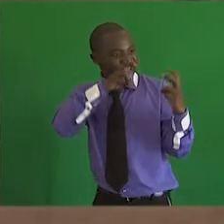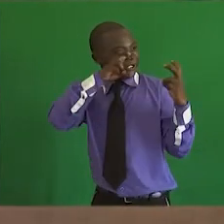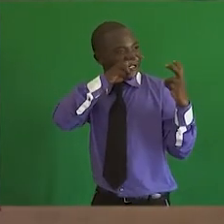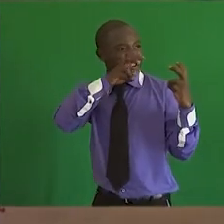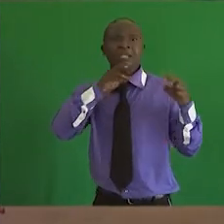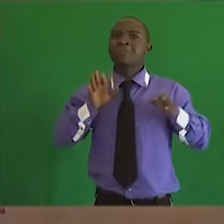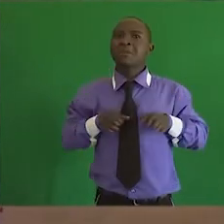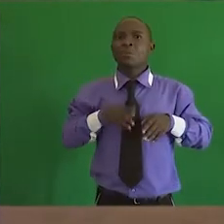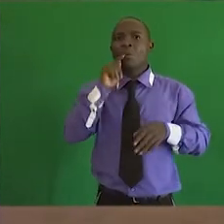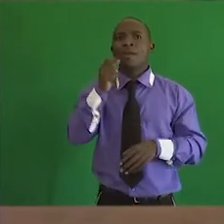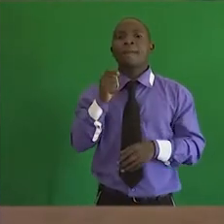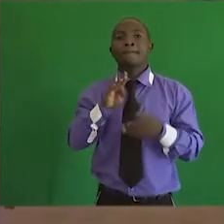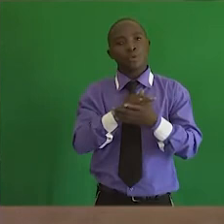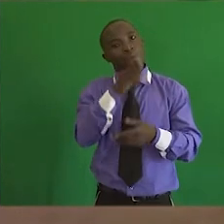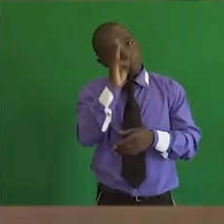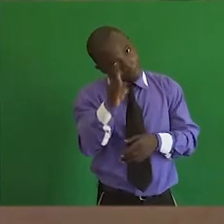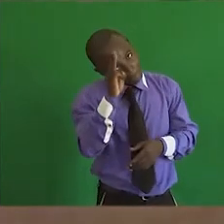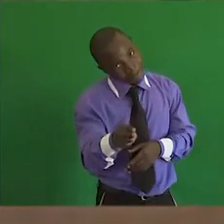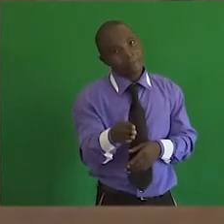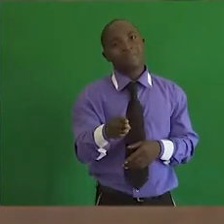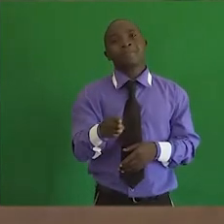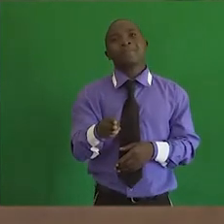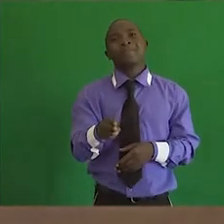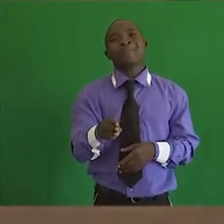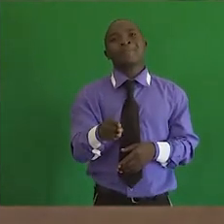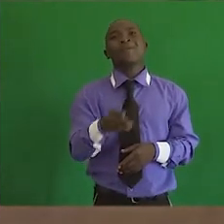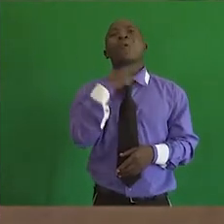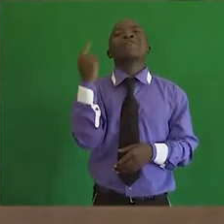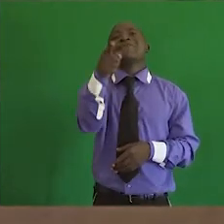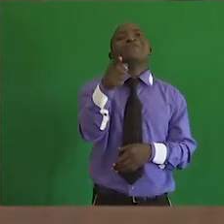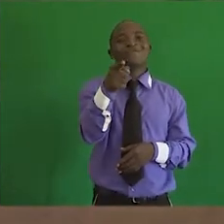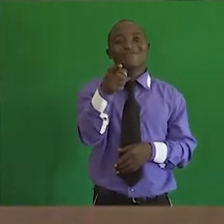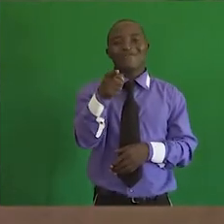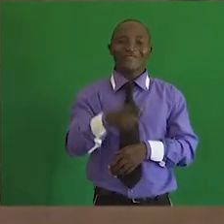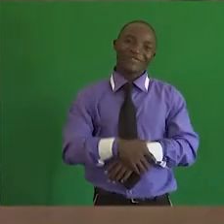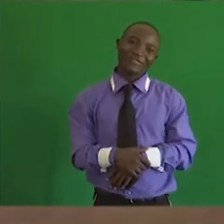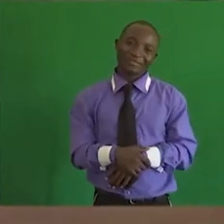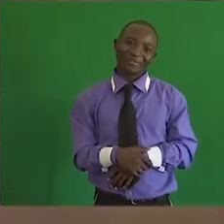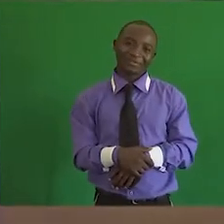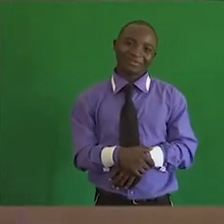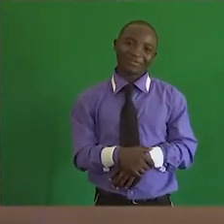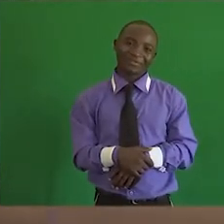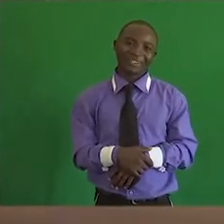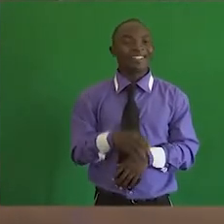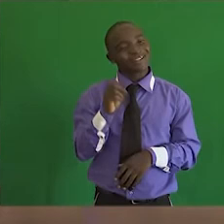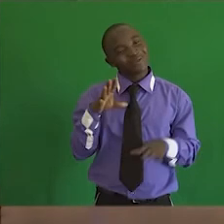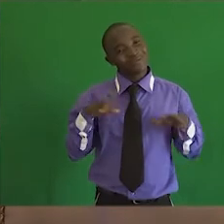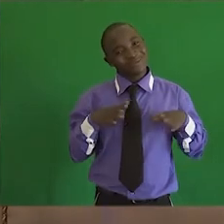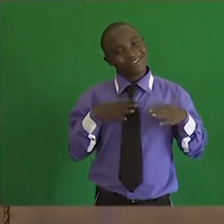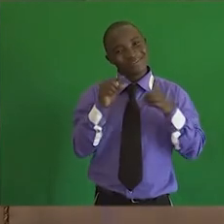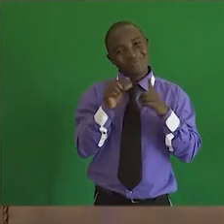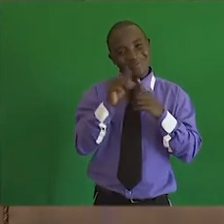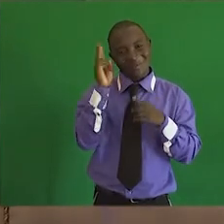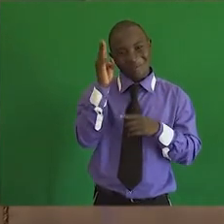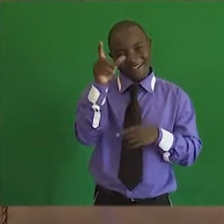Mufundisi ari kutiragidza kuti zvinhu zvine nguva yekutaurwa izvi. Handiti munozviona dzimwe nguva kana mukada kuita musangano munototi